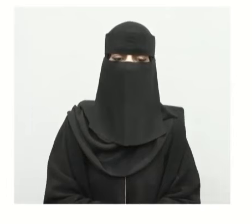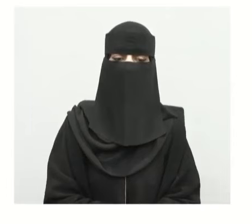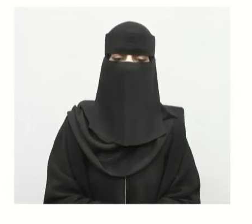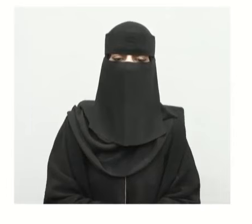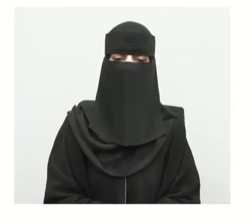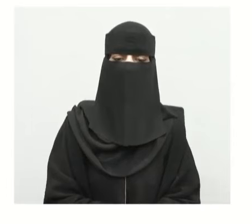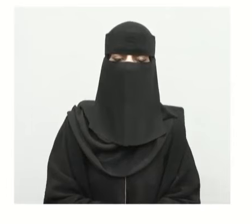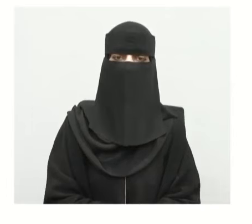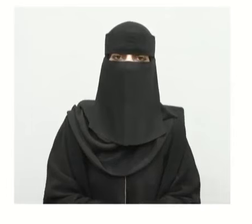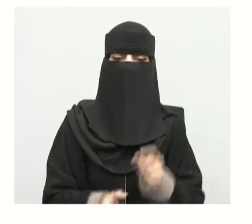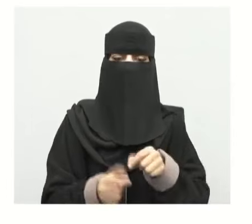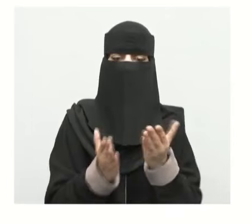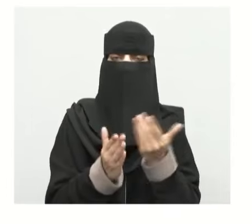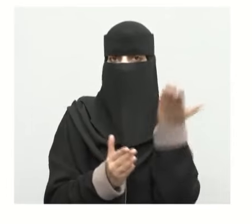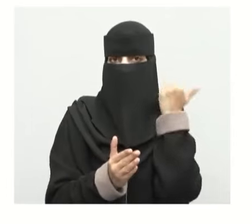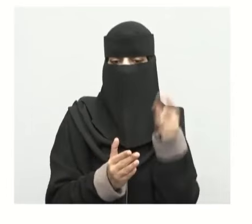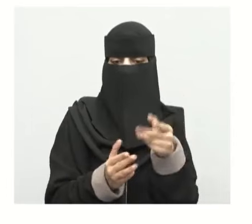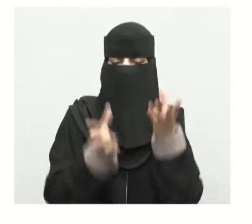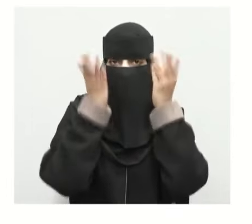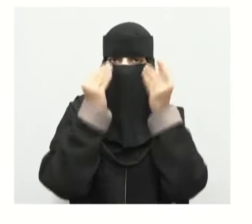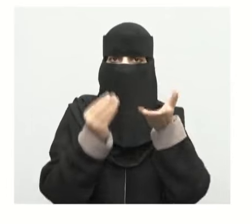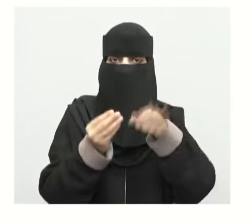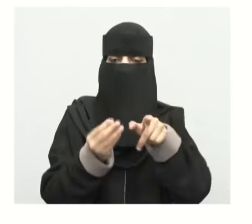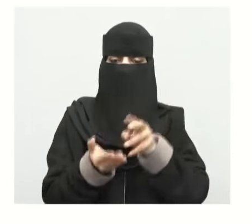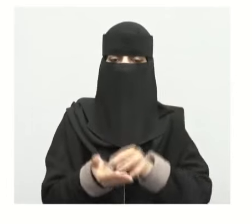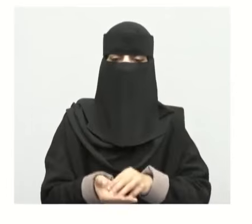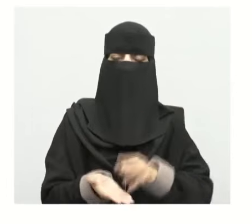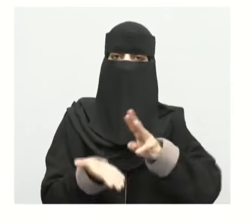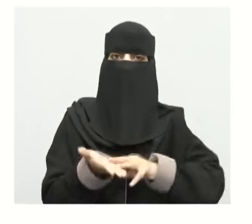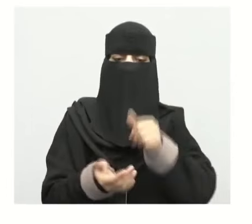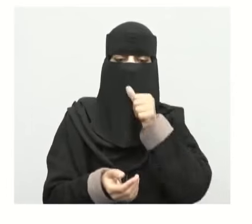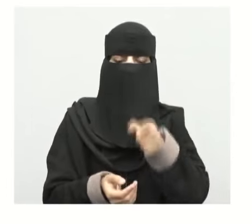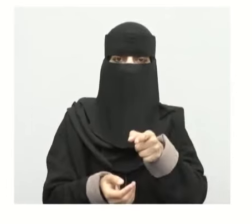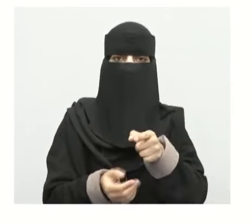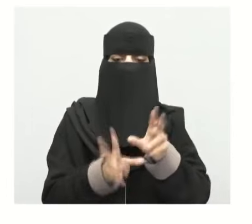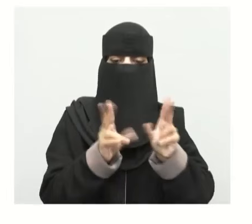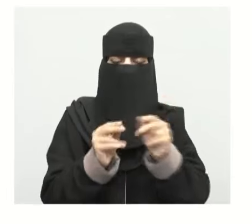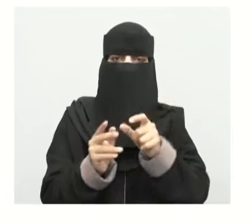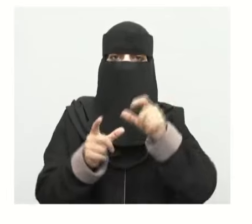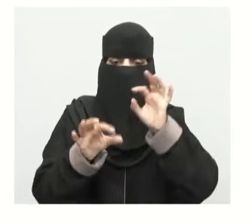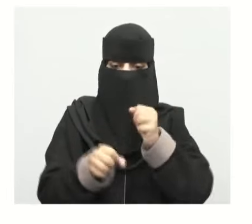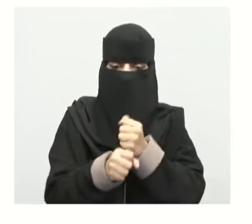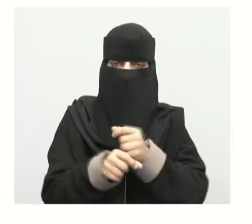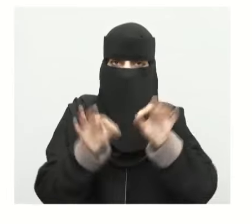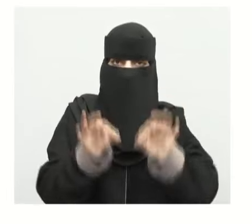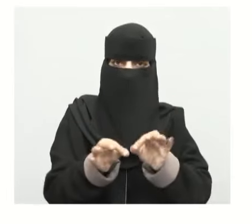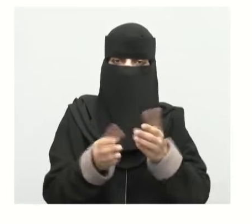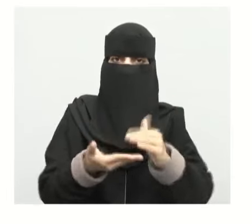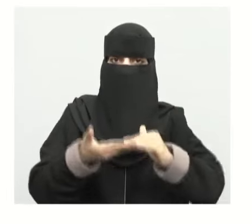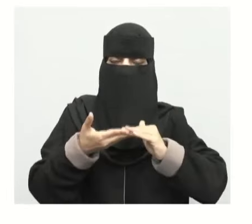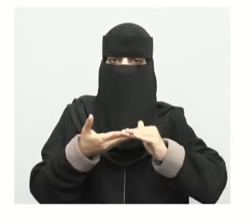والجليد في درسنا السابق تعرفنا على اثر المياه كعامل طبي في